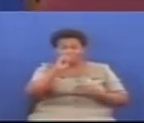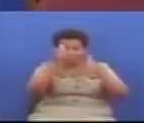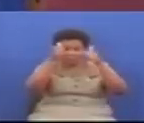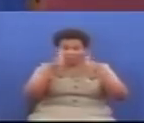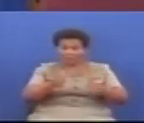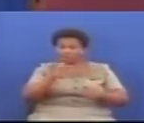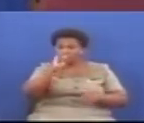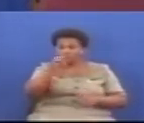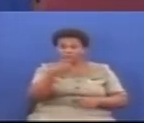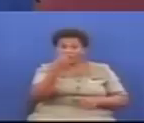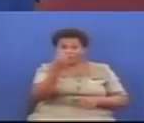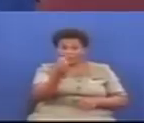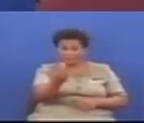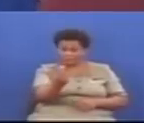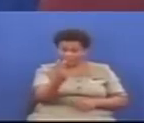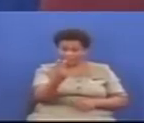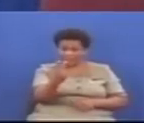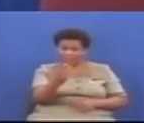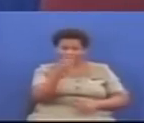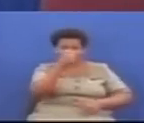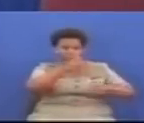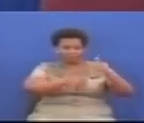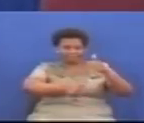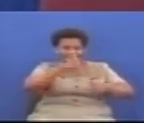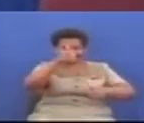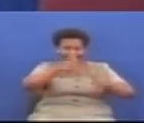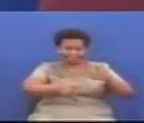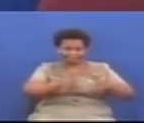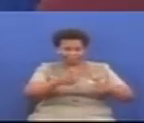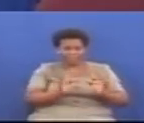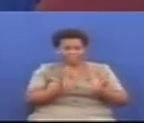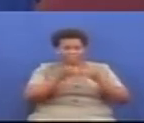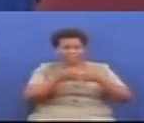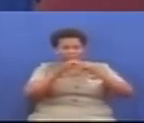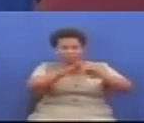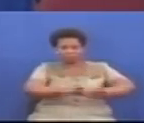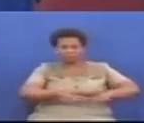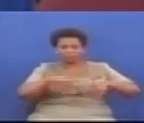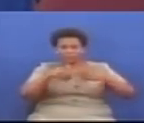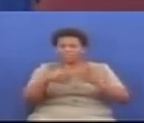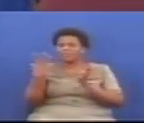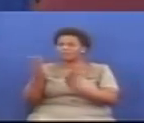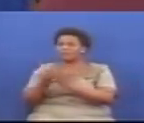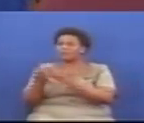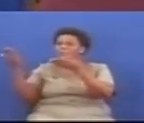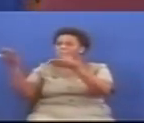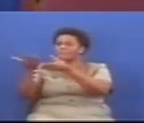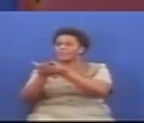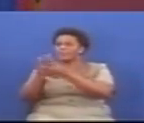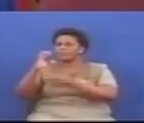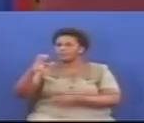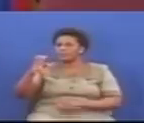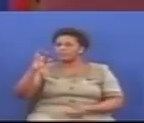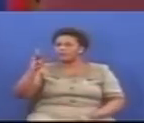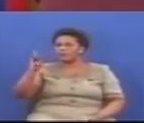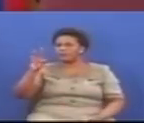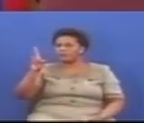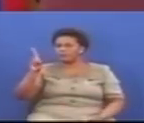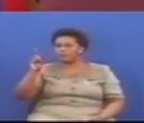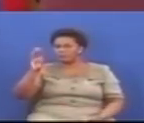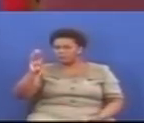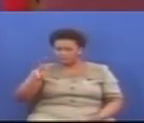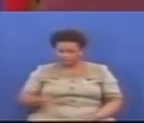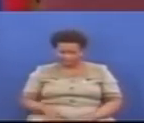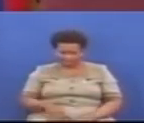bonanza kati ya Bunge Sports Club na CRDB Bank ambayo itafanyika uwanja wa Jamhuri. Kwanza kutakuwa na